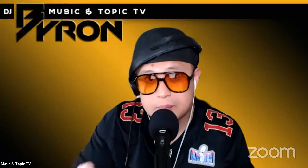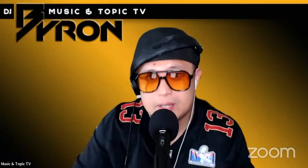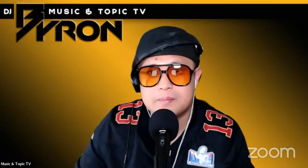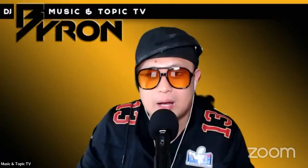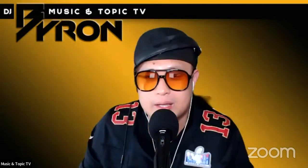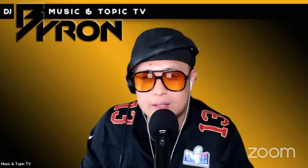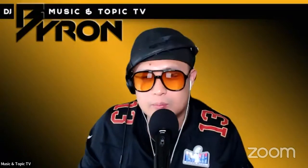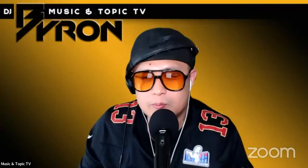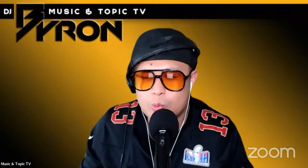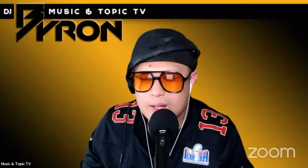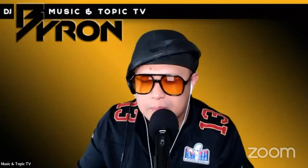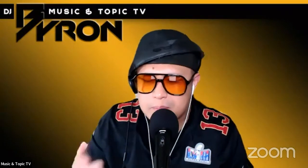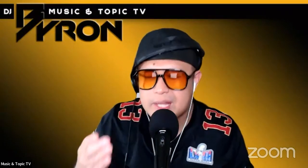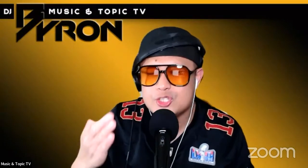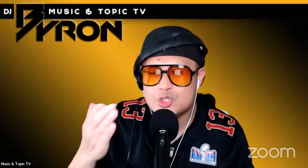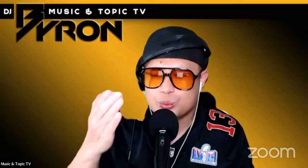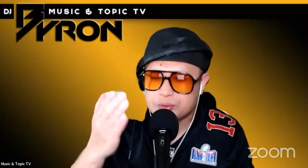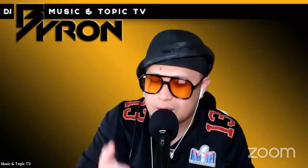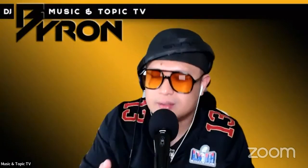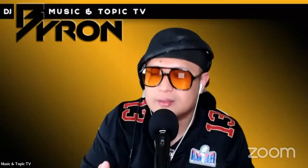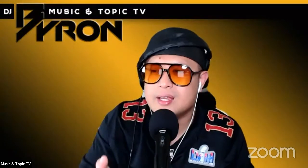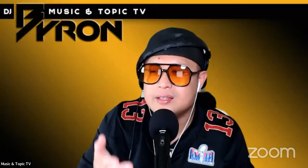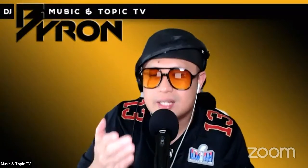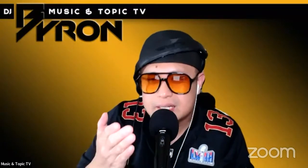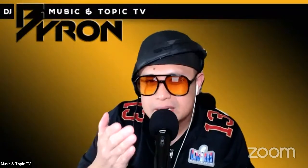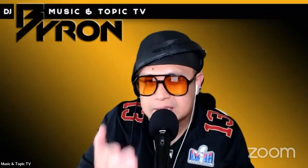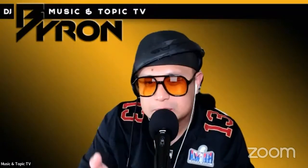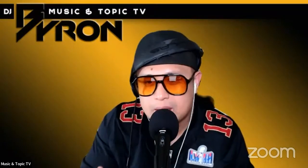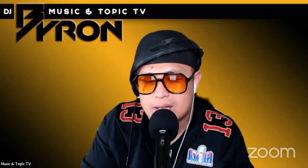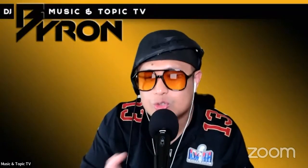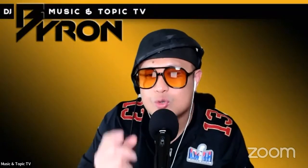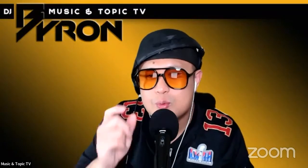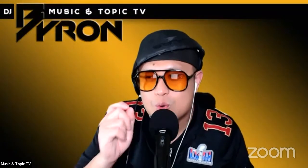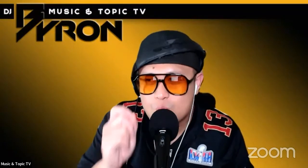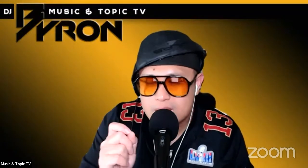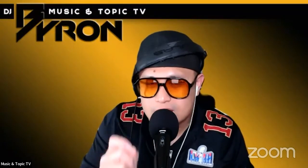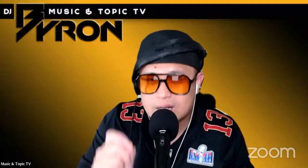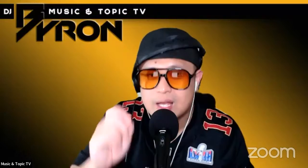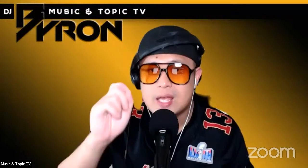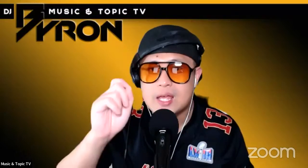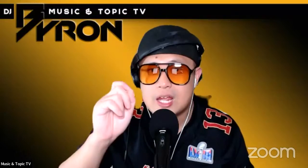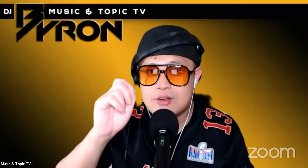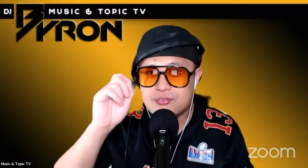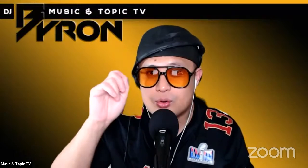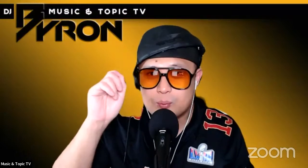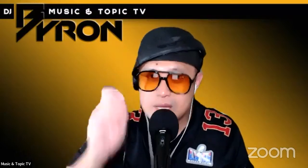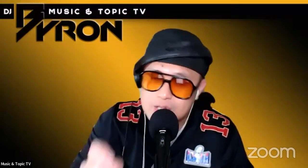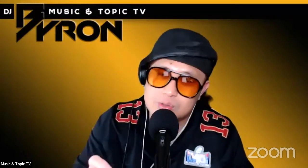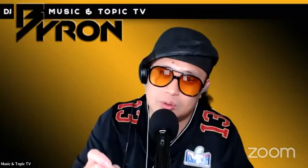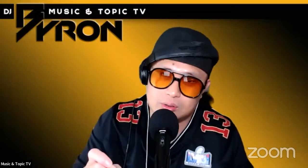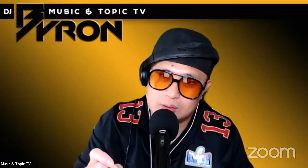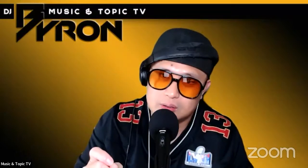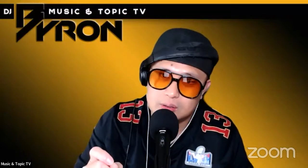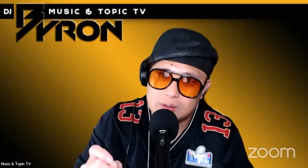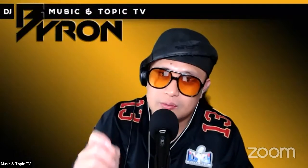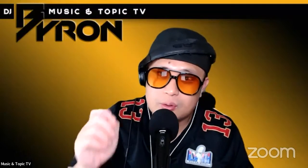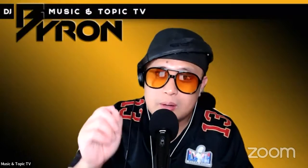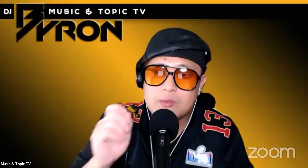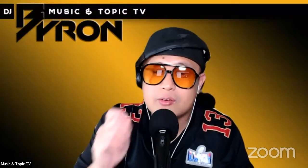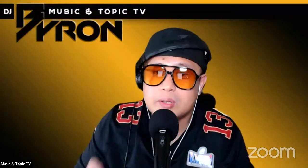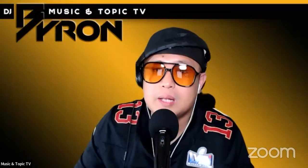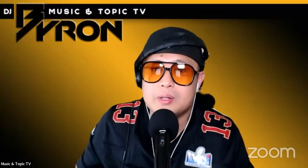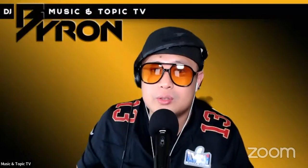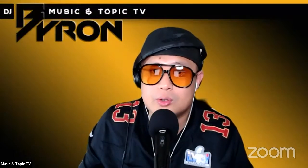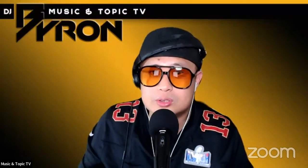Chinese army ang mga yan. What made you think na hindi nag-i-spy at kumukuha yan ng information